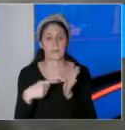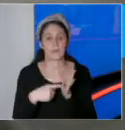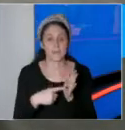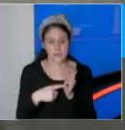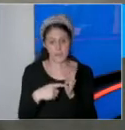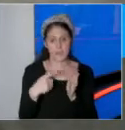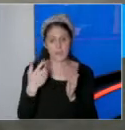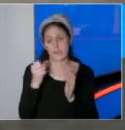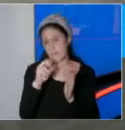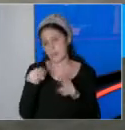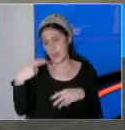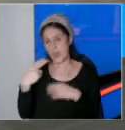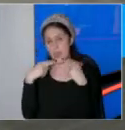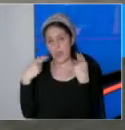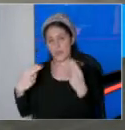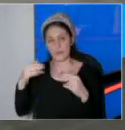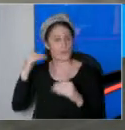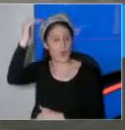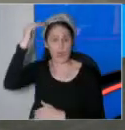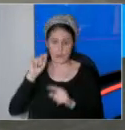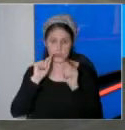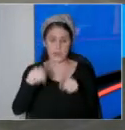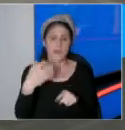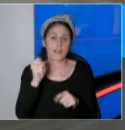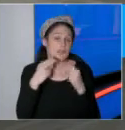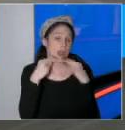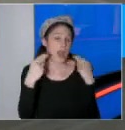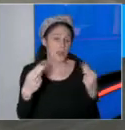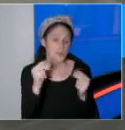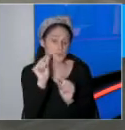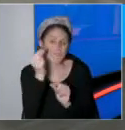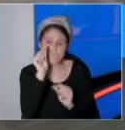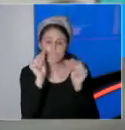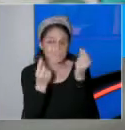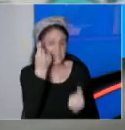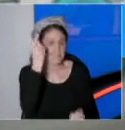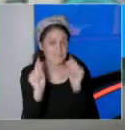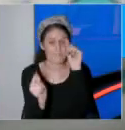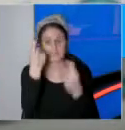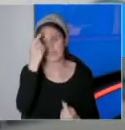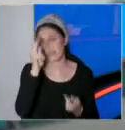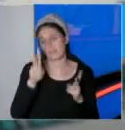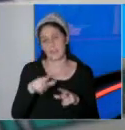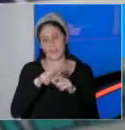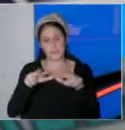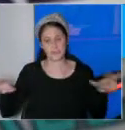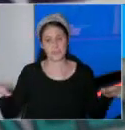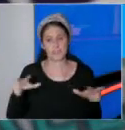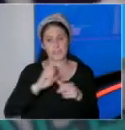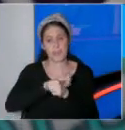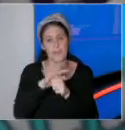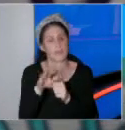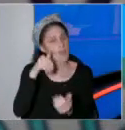באמת היענות גבוהה, נגיע לזה, אבל אם את ההיענות תהיה נמוכה, אנחנו יכולים להיות במצב שהמגפה